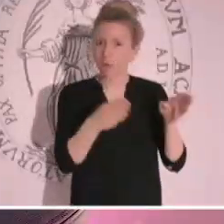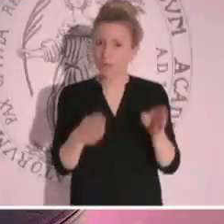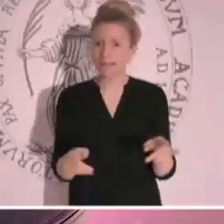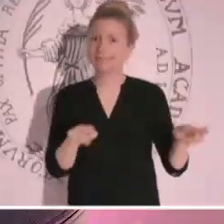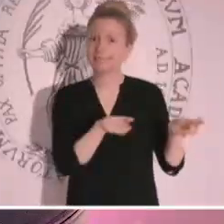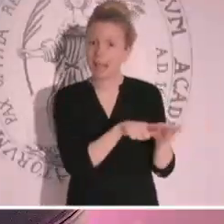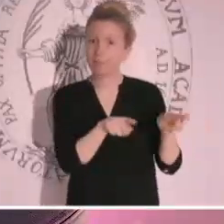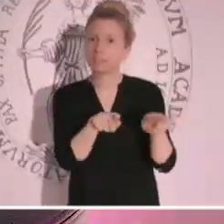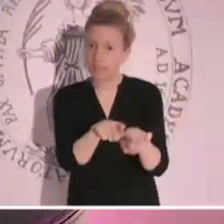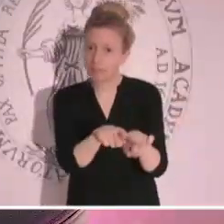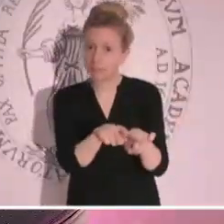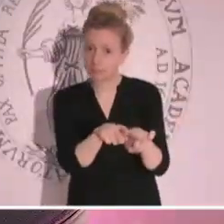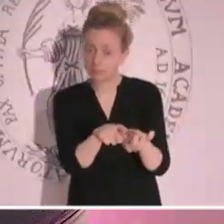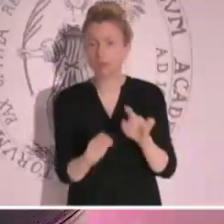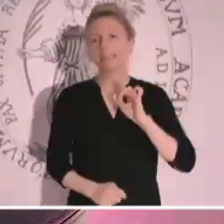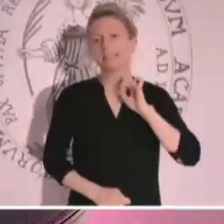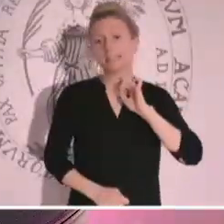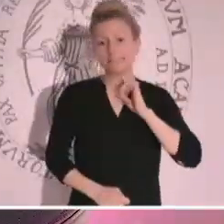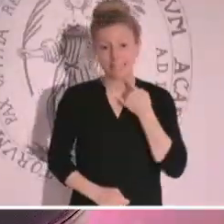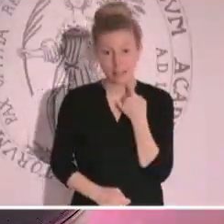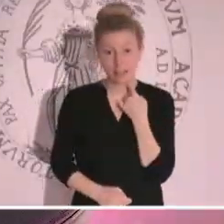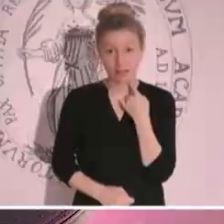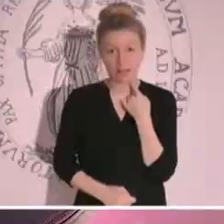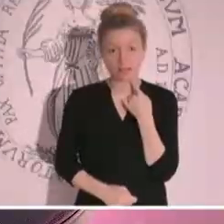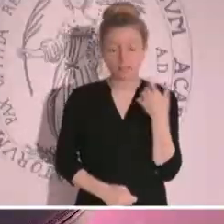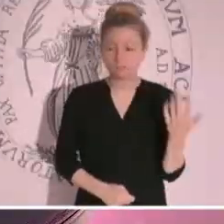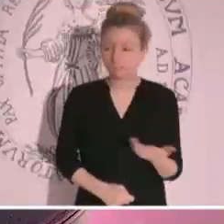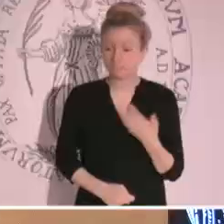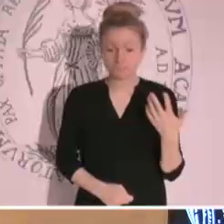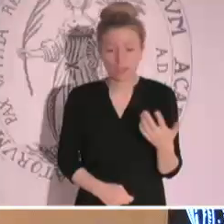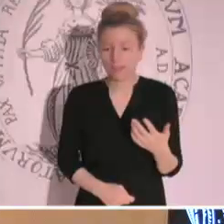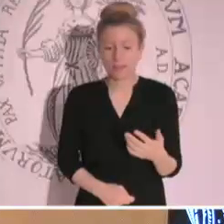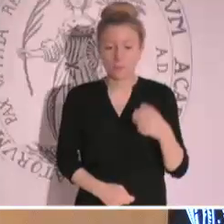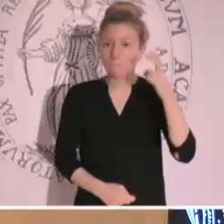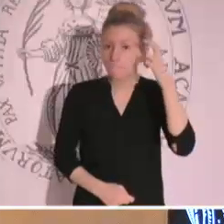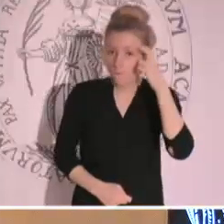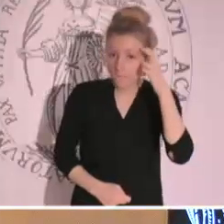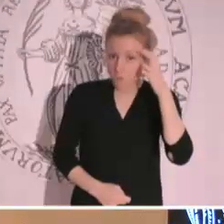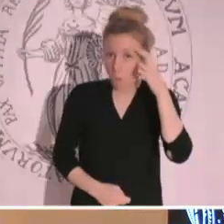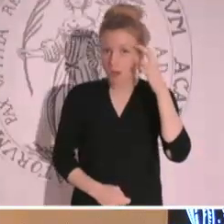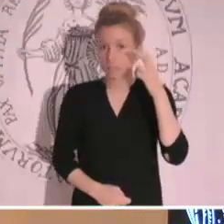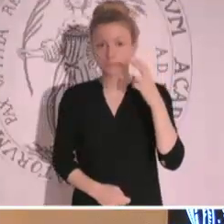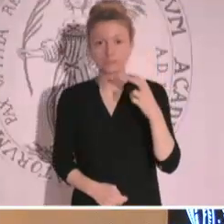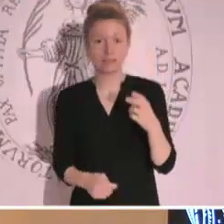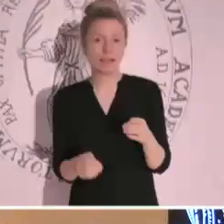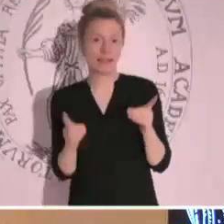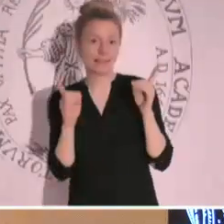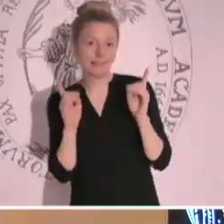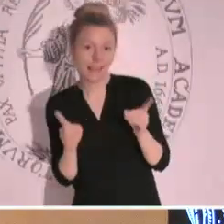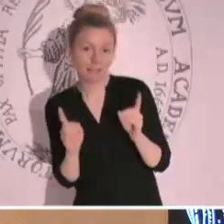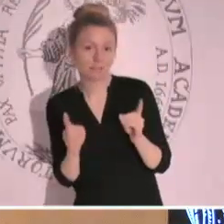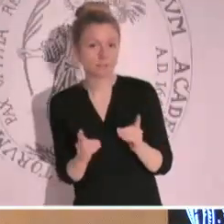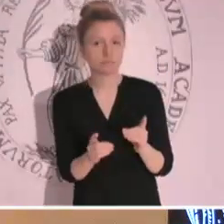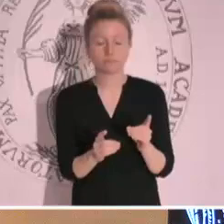herein, wirklich ein herausragendes Personal, mit dem Sie zusammenarbeiten. Ich wünsche Ihnen